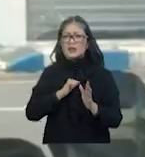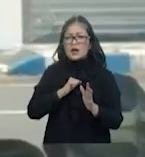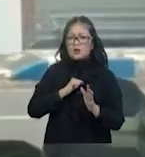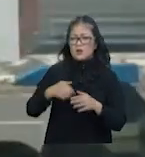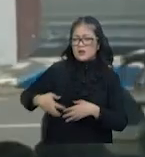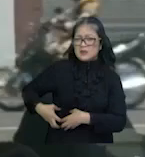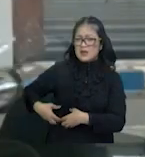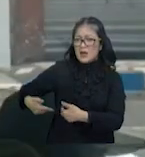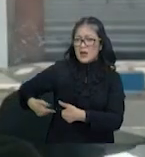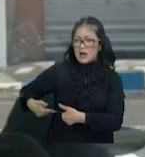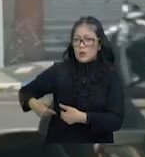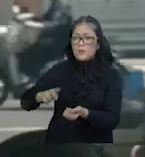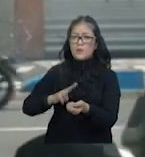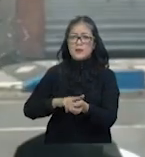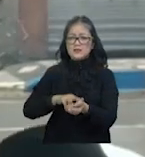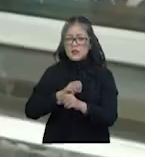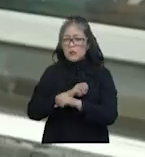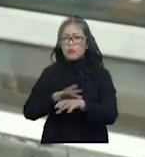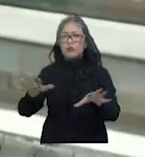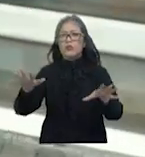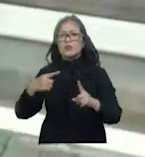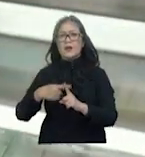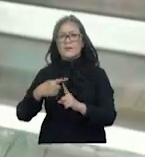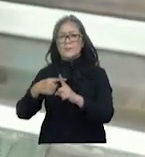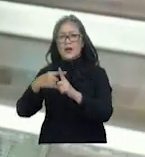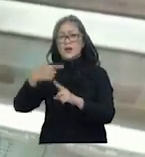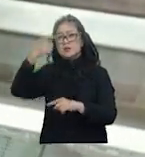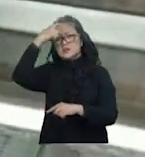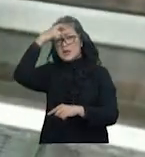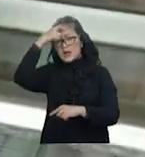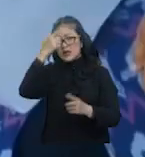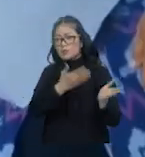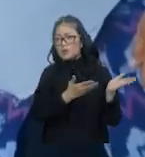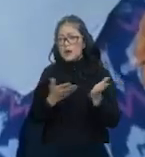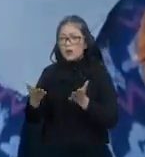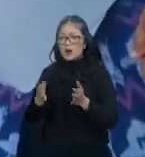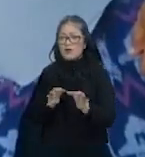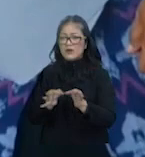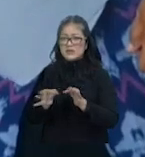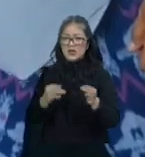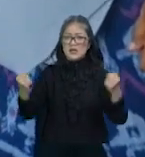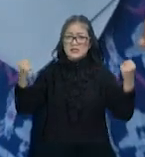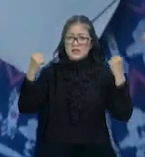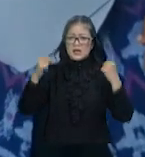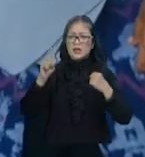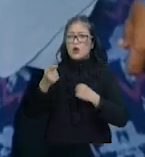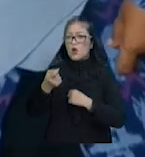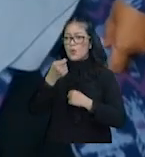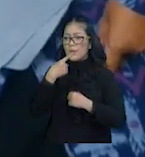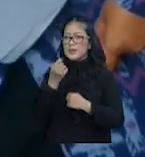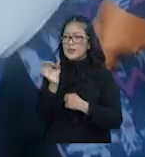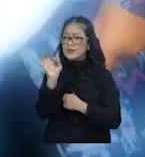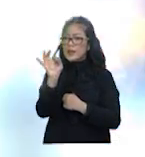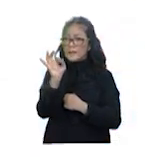merebak. Jika sakit, masyarakat diimbau untuk memeriksakan diri ke fasilitas kesehatan dan menggunakan obat berupa tablet atau